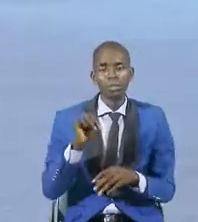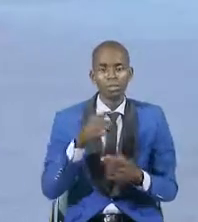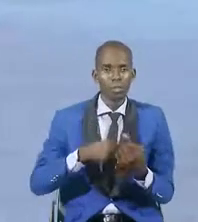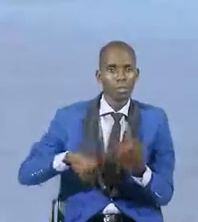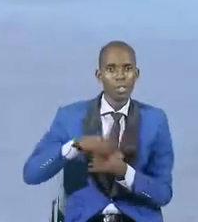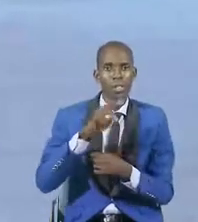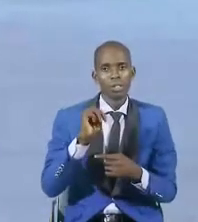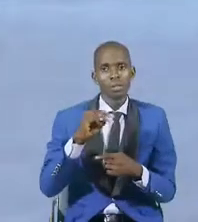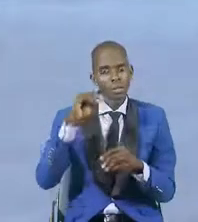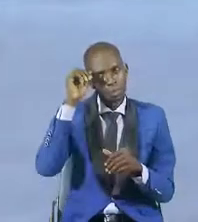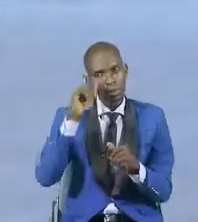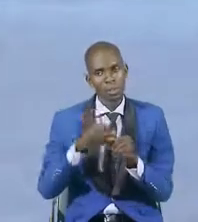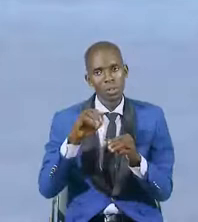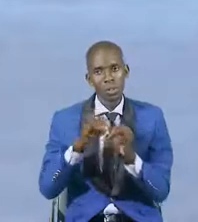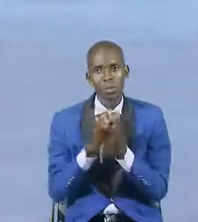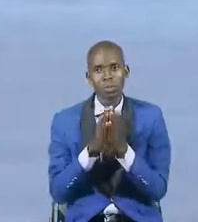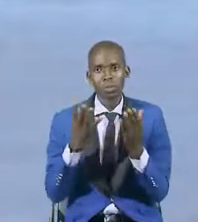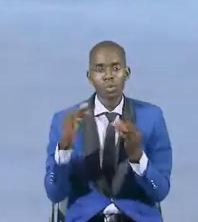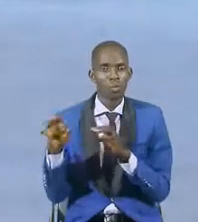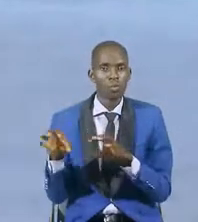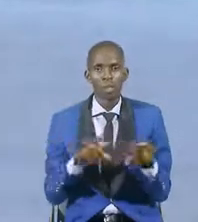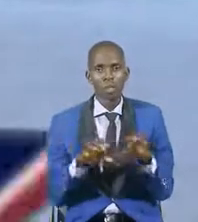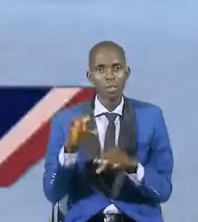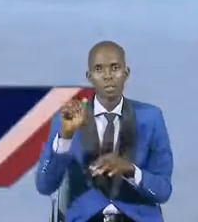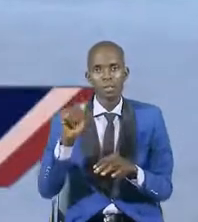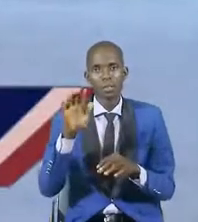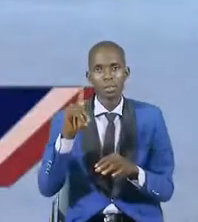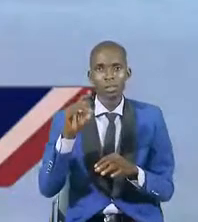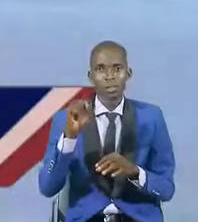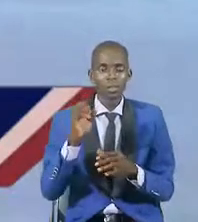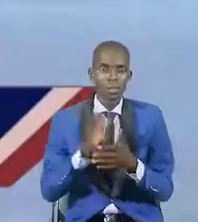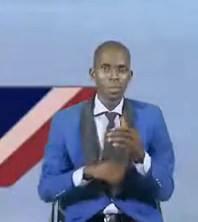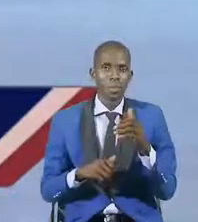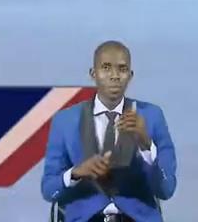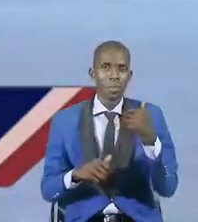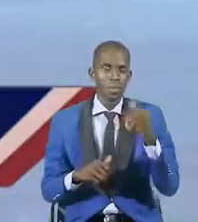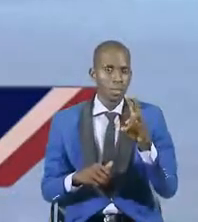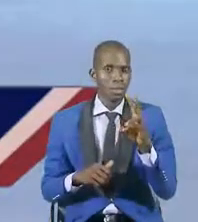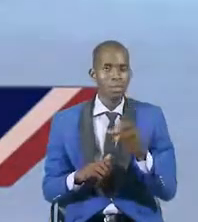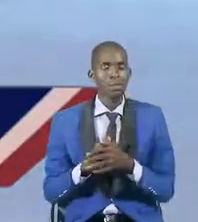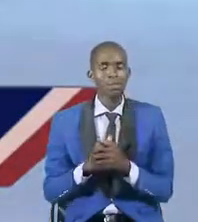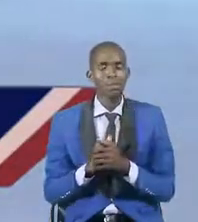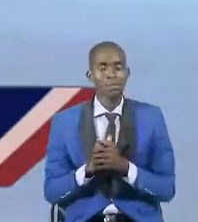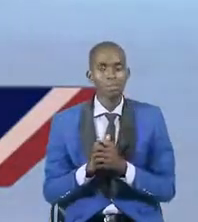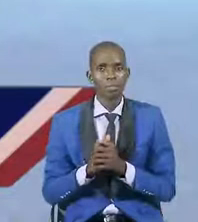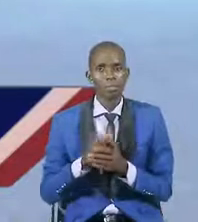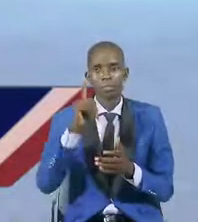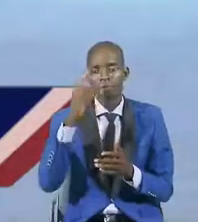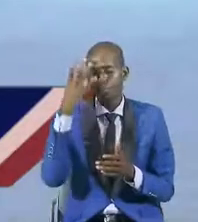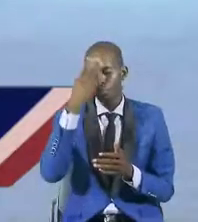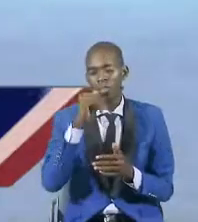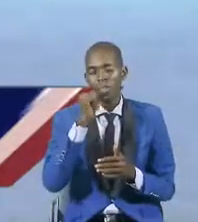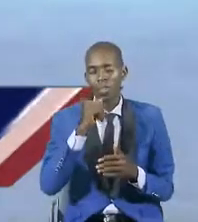vous rappelez bien, en acte 16, une demoiselle qui avait l'esprit